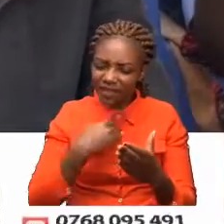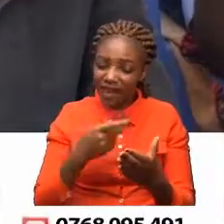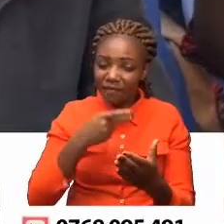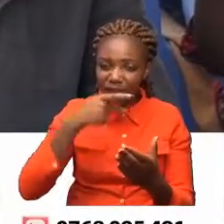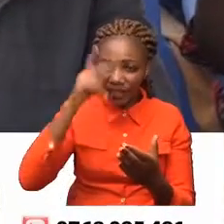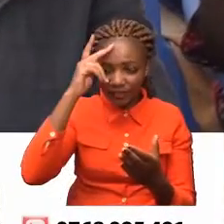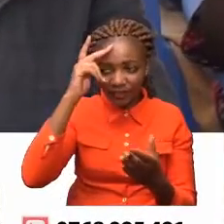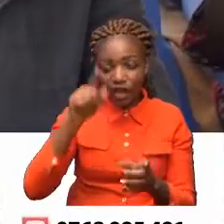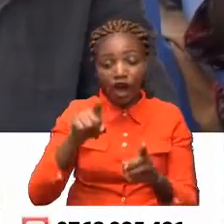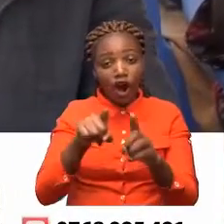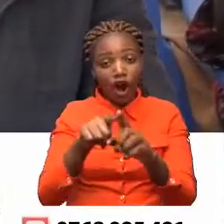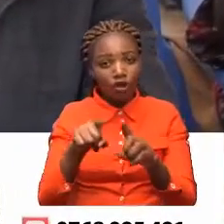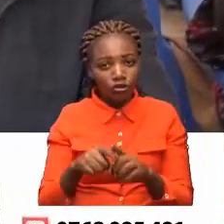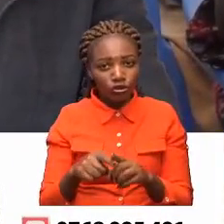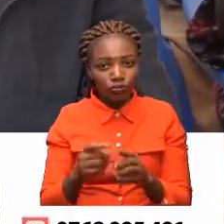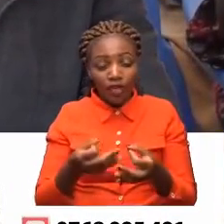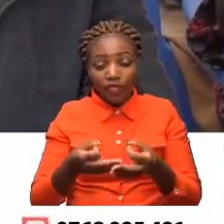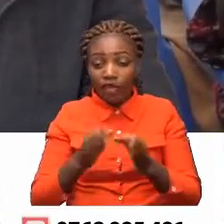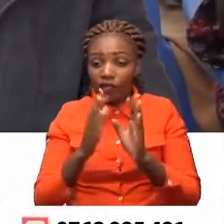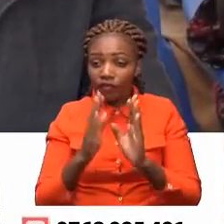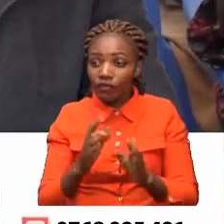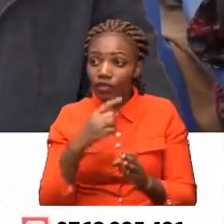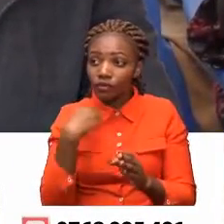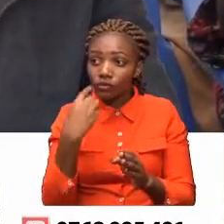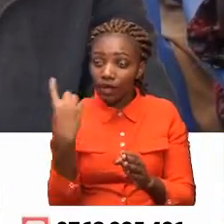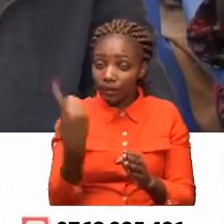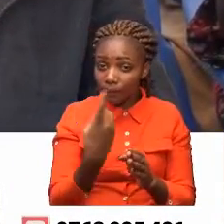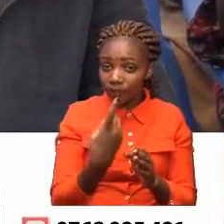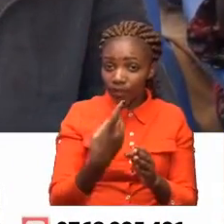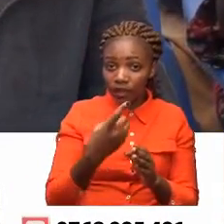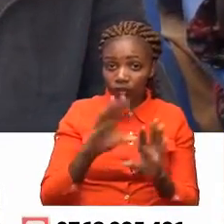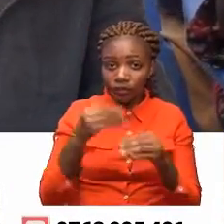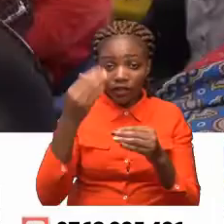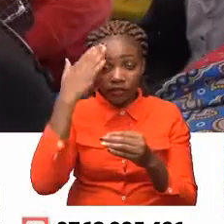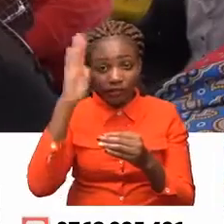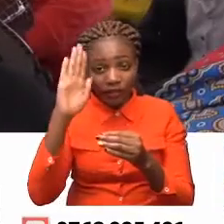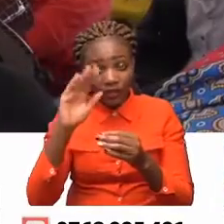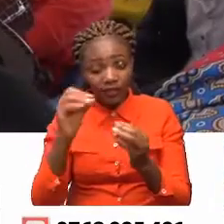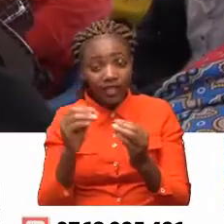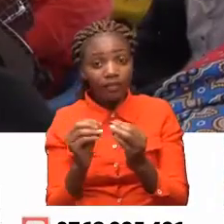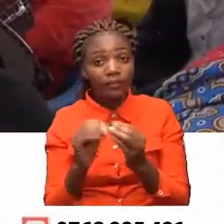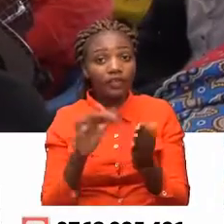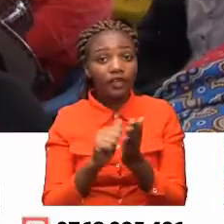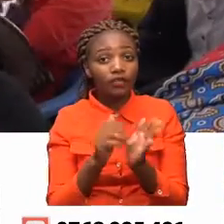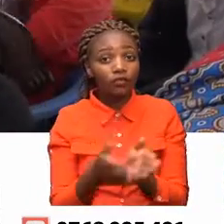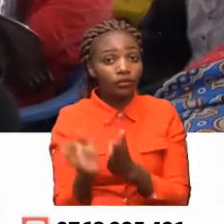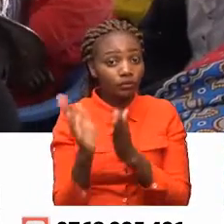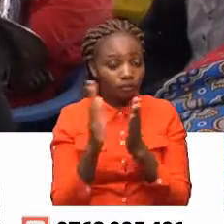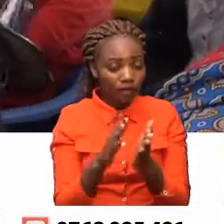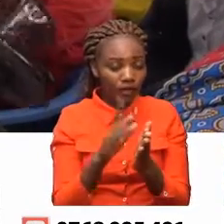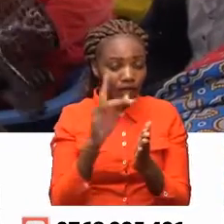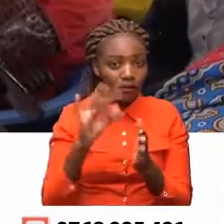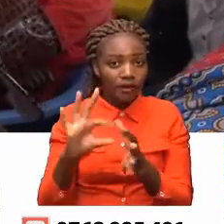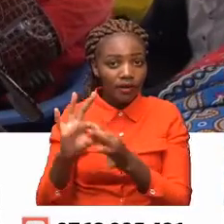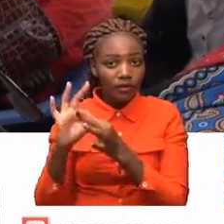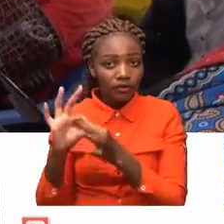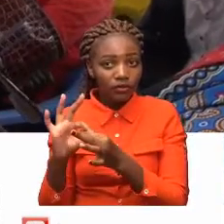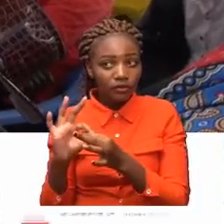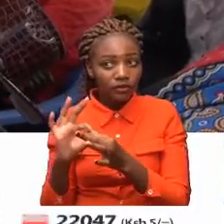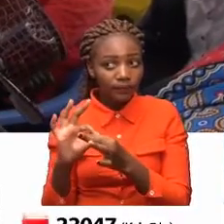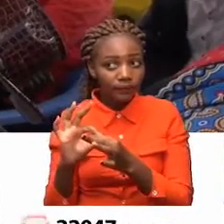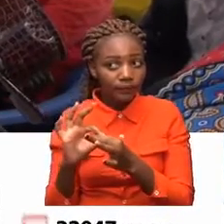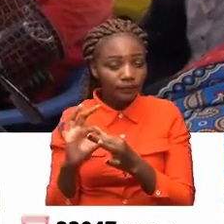Hata hivyo, maafisa waliofika kutoa uhamasisho kwenye mkutano ulioandaliwa na shirika la kutetea haki